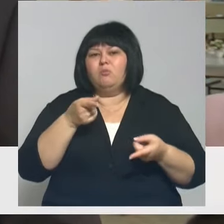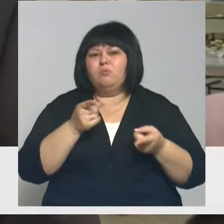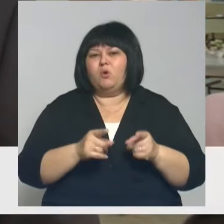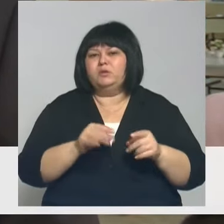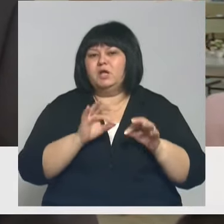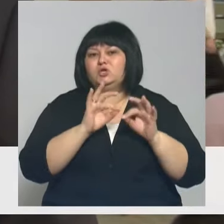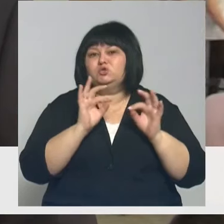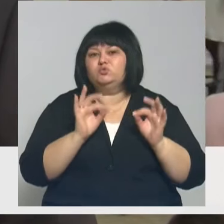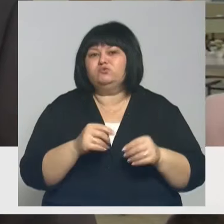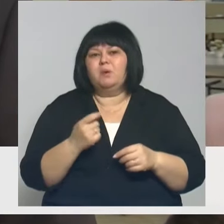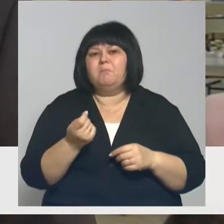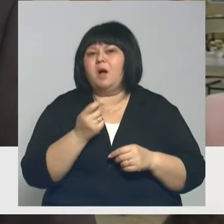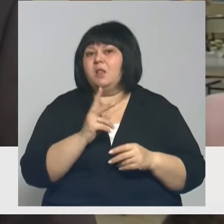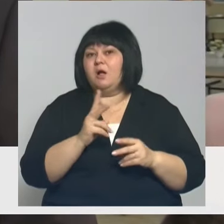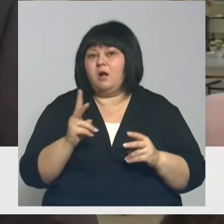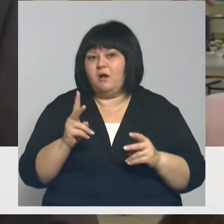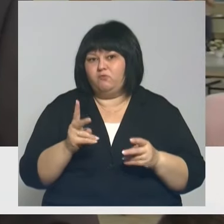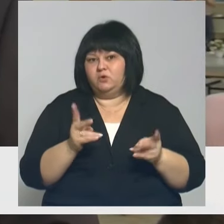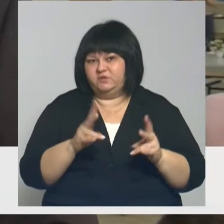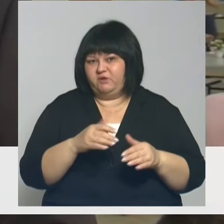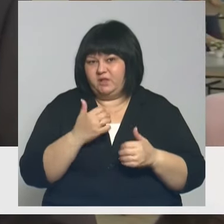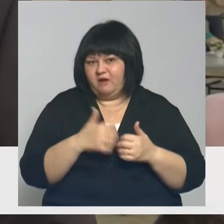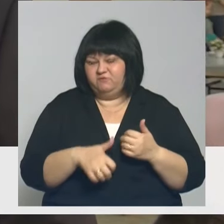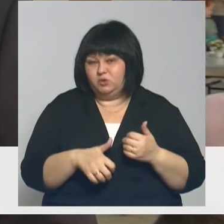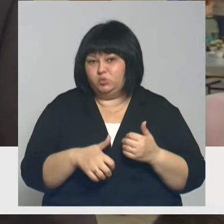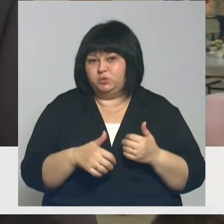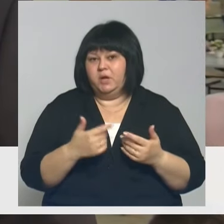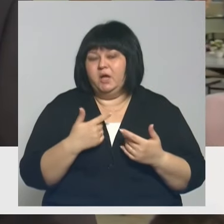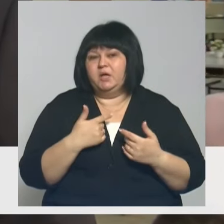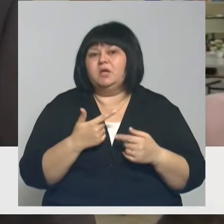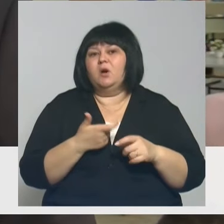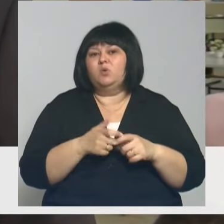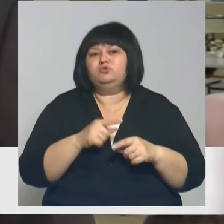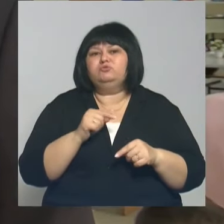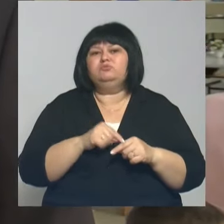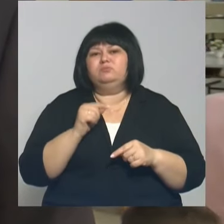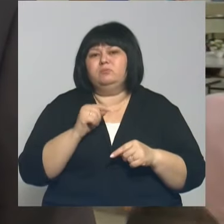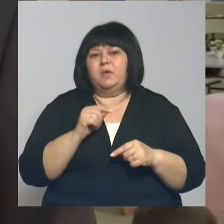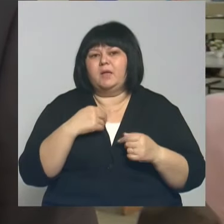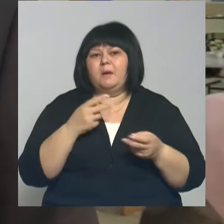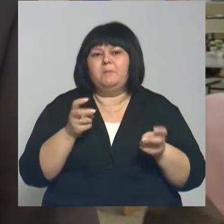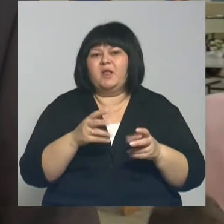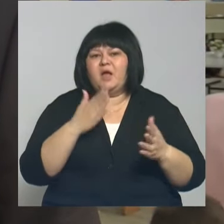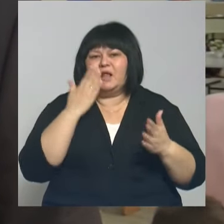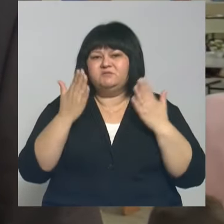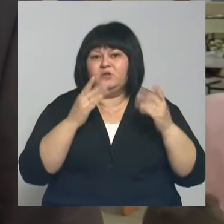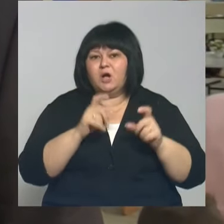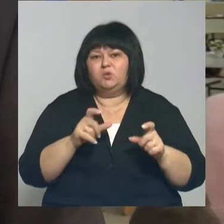оно мало кого оставляет равнодушным. И я очень четко осознаю, что я приезжаю не развлекать людей.